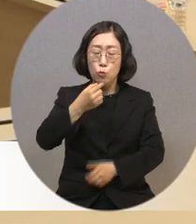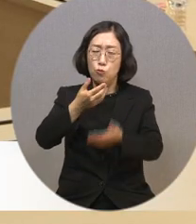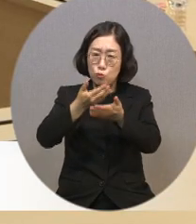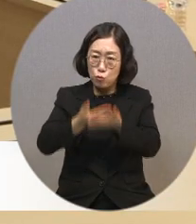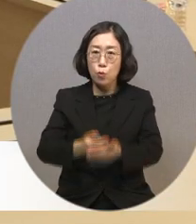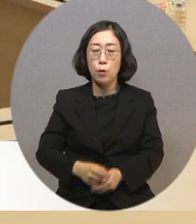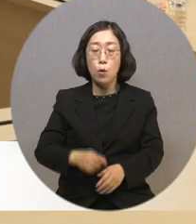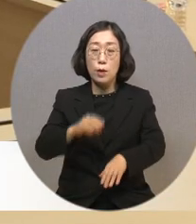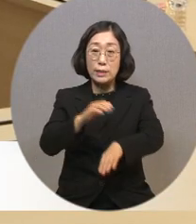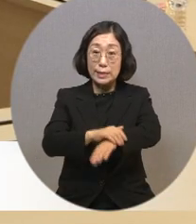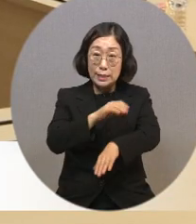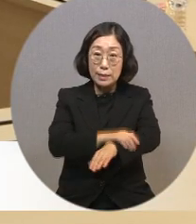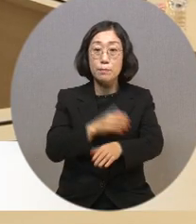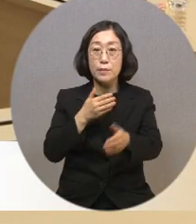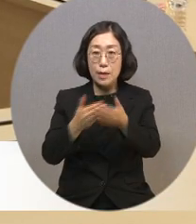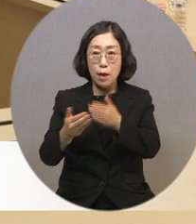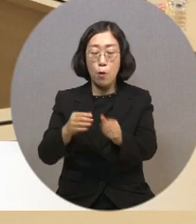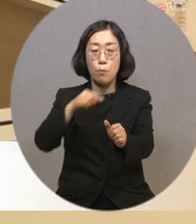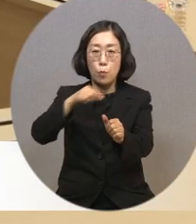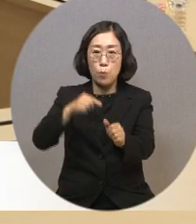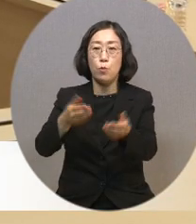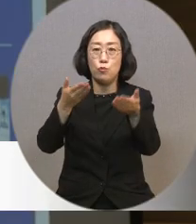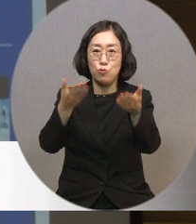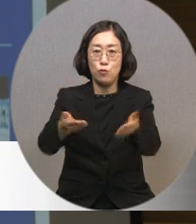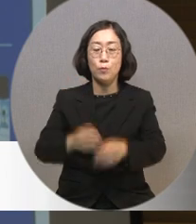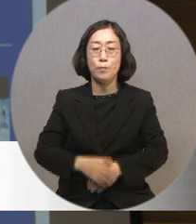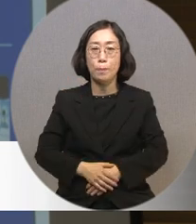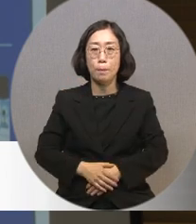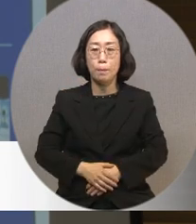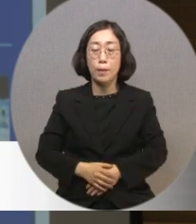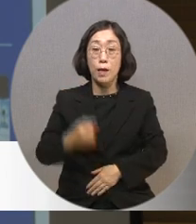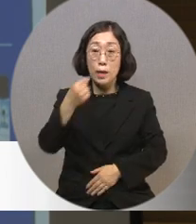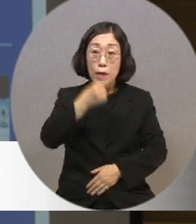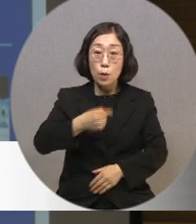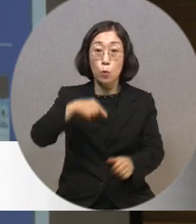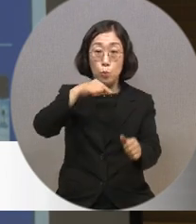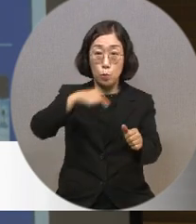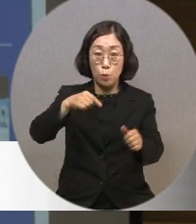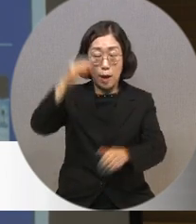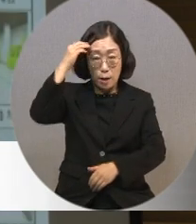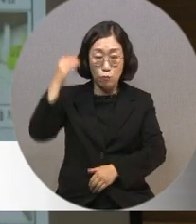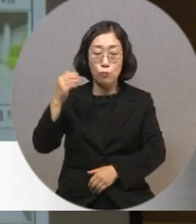체험 중심의 교육을 제공하고 있습니다. 이론 교육은